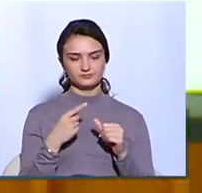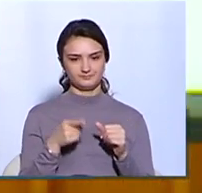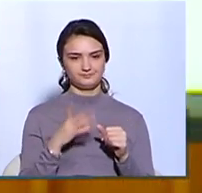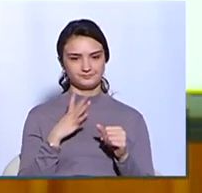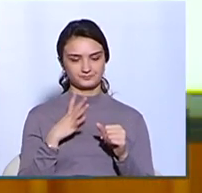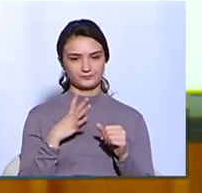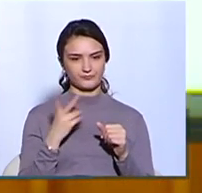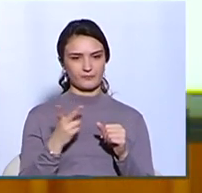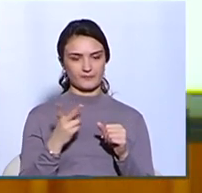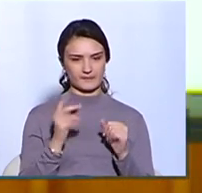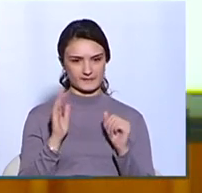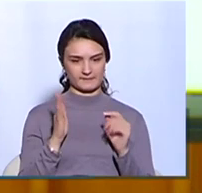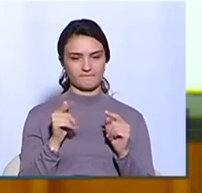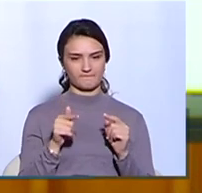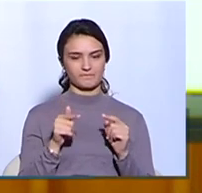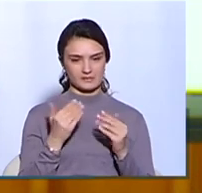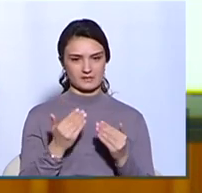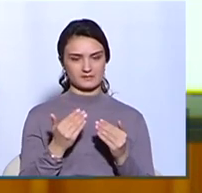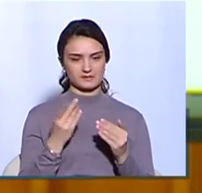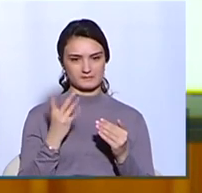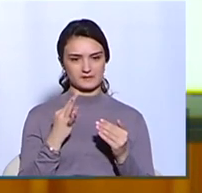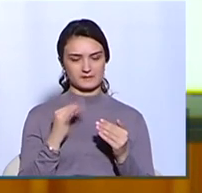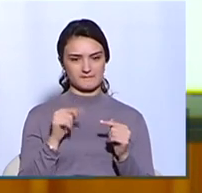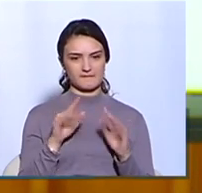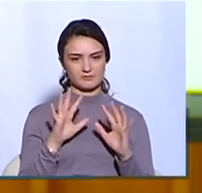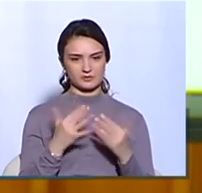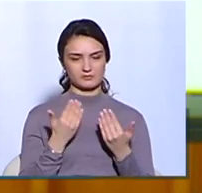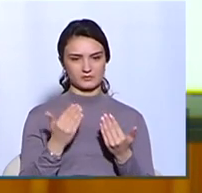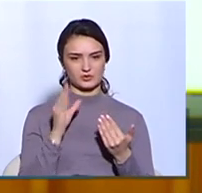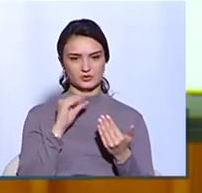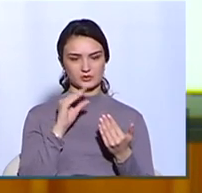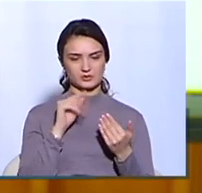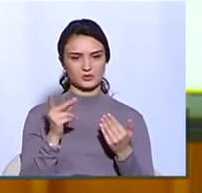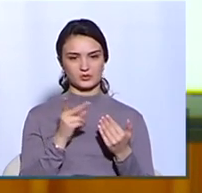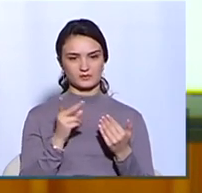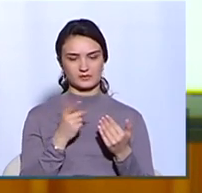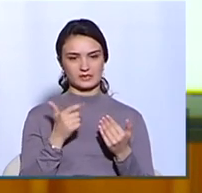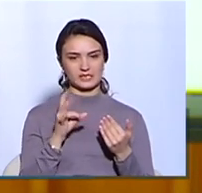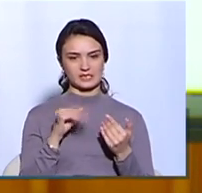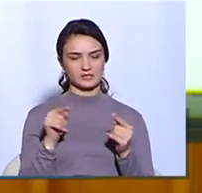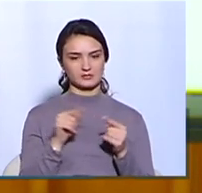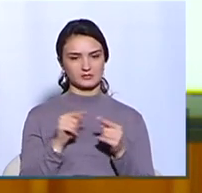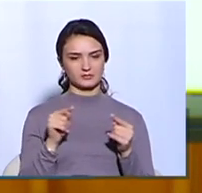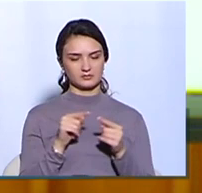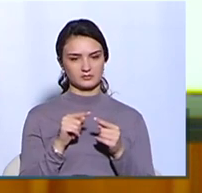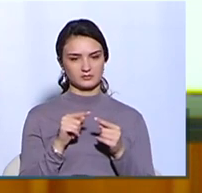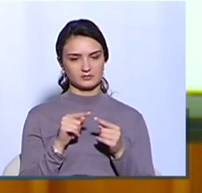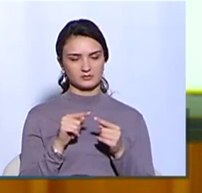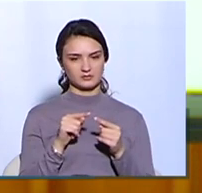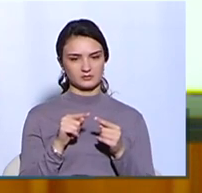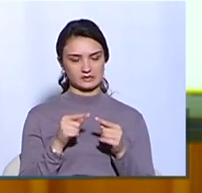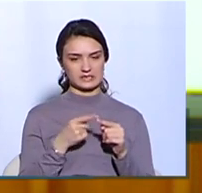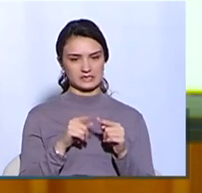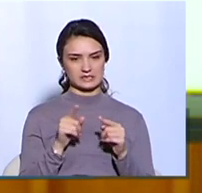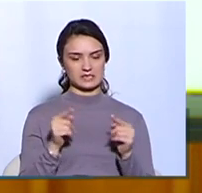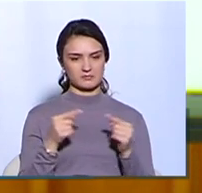ისეთი, რომელიც ორივე იქნება მატარებელი და მხოლოდ ამ შემთხვევაში, როდესაც ორივე გენის ასლი, ანუ მუტაცია, ეს